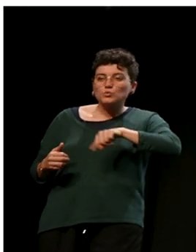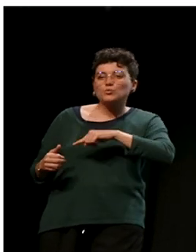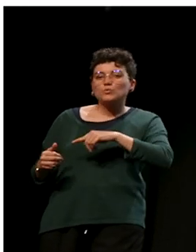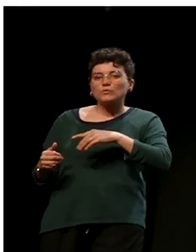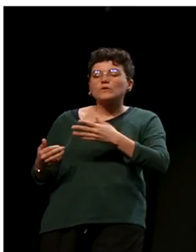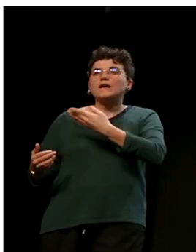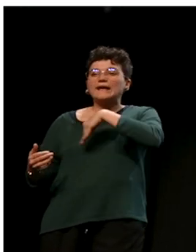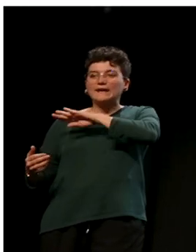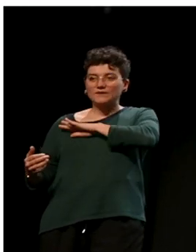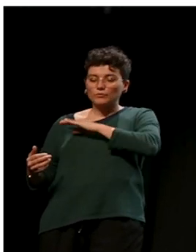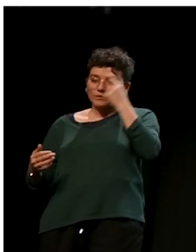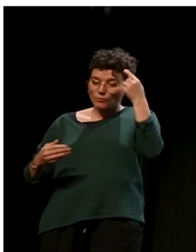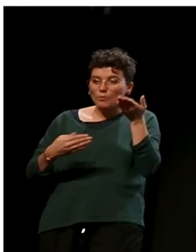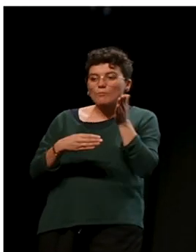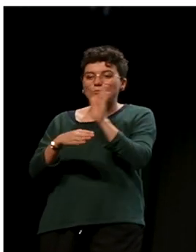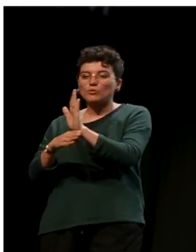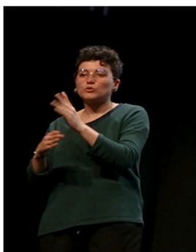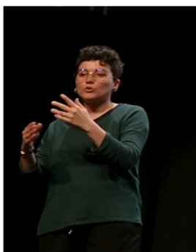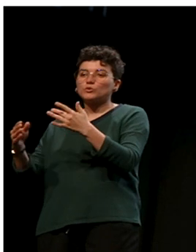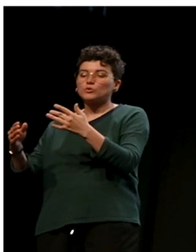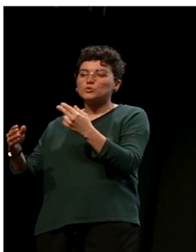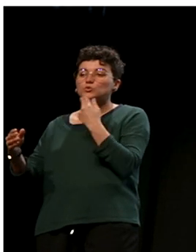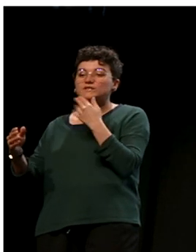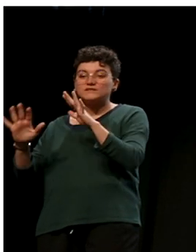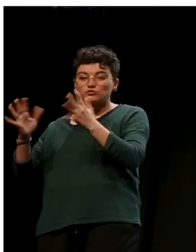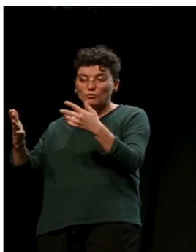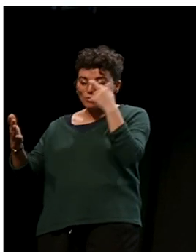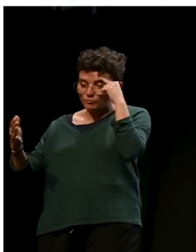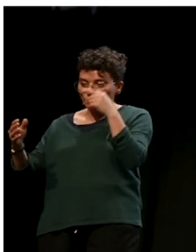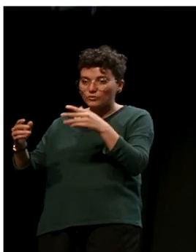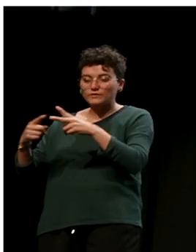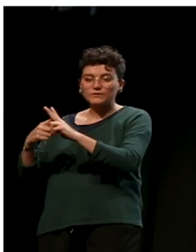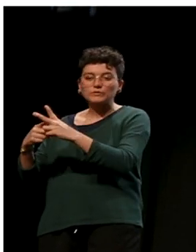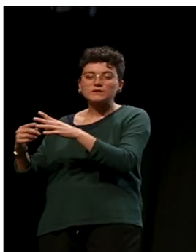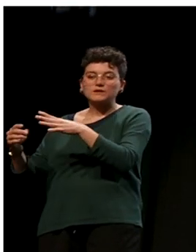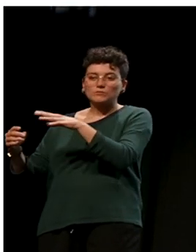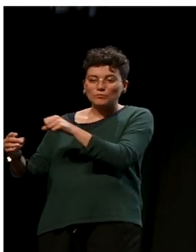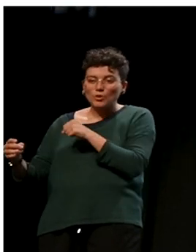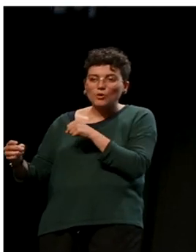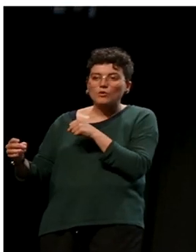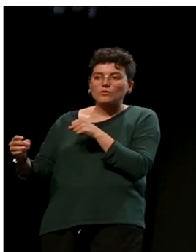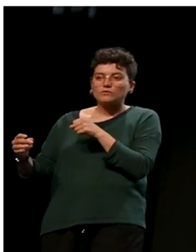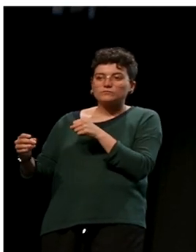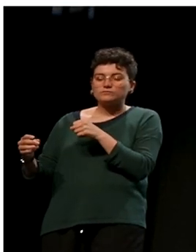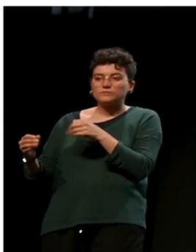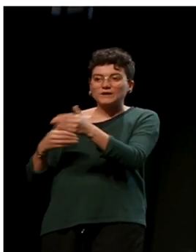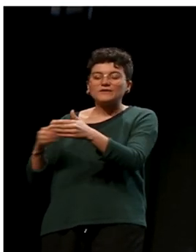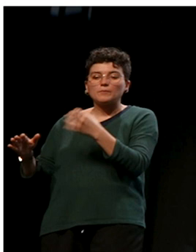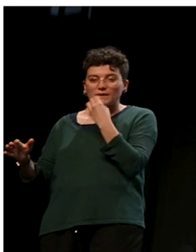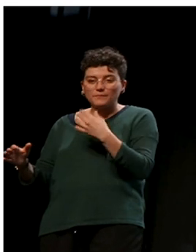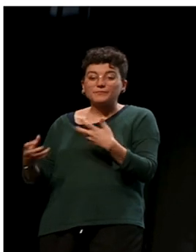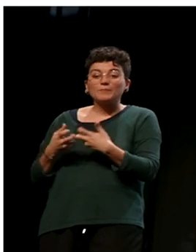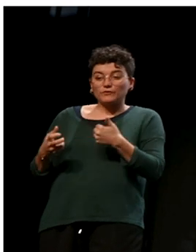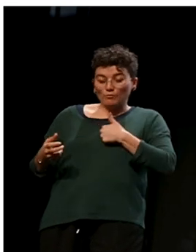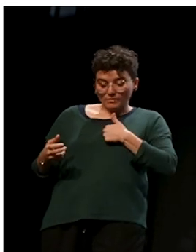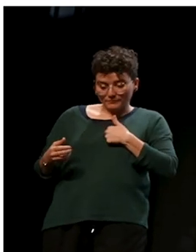montrer les bons usages, les bonnes pratiques par rapport à ces IA. C'est-à-dire qu'en tant que professionnel, moi je me sens assez investi avec les étudiants, en disant voilà, par exemple, vous n'utilisez pas le